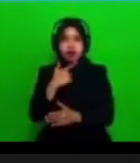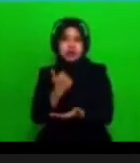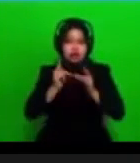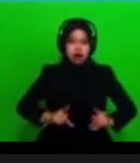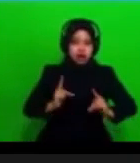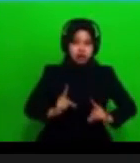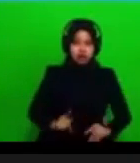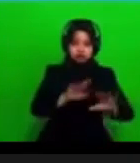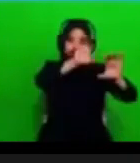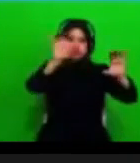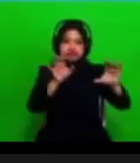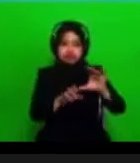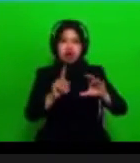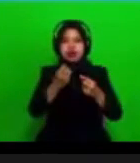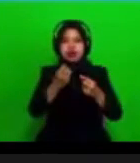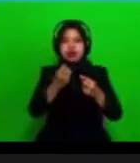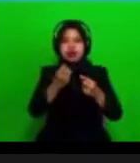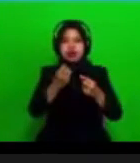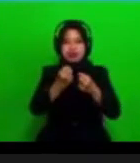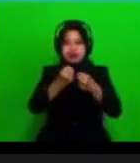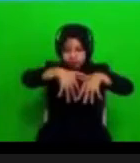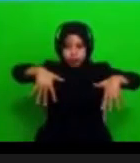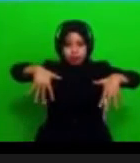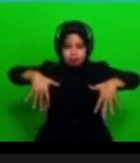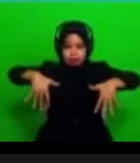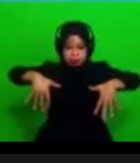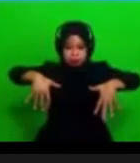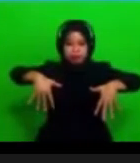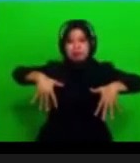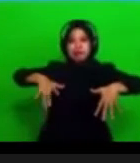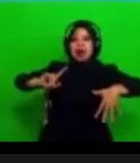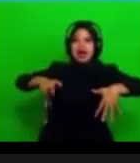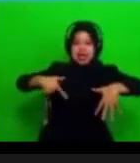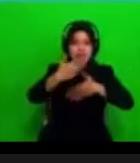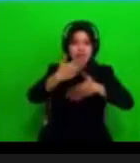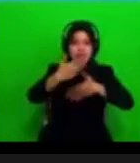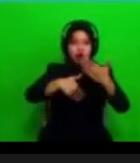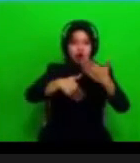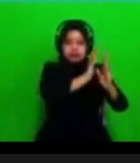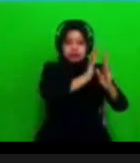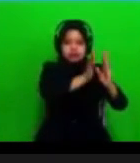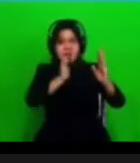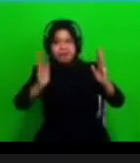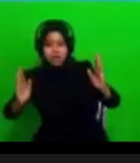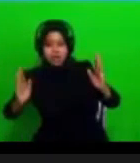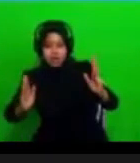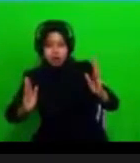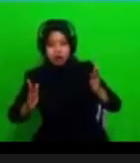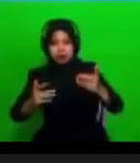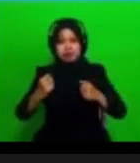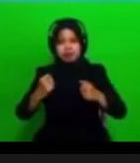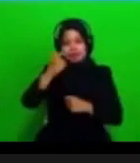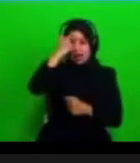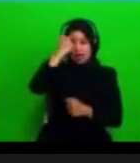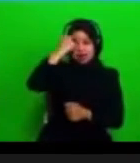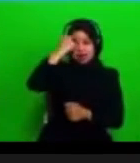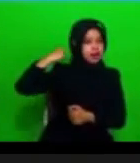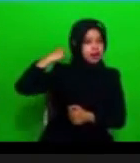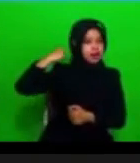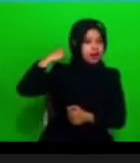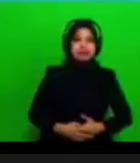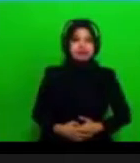karakter itu. Maka kita turunkan menjadi strategi dan stepping stones merdeka